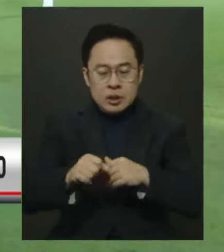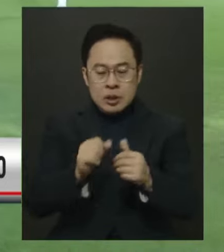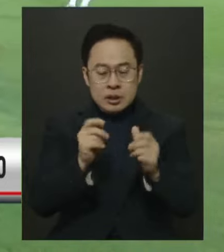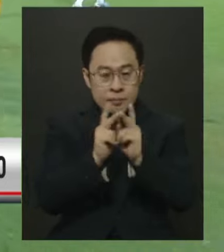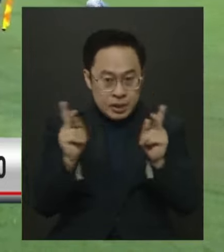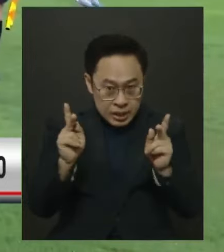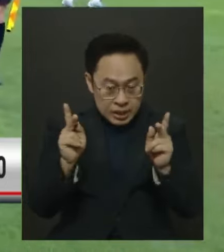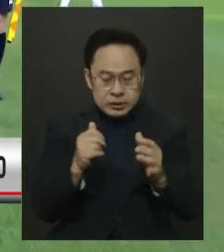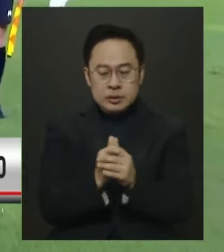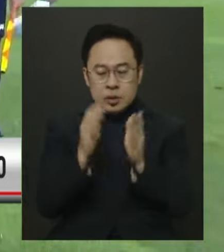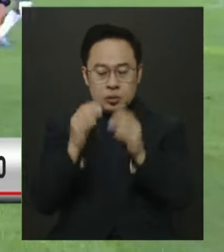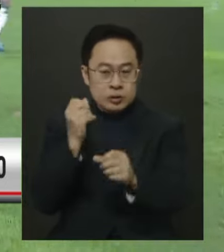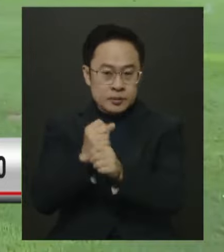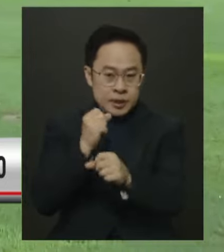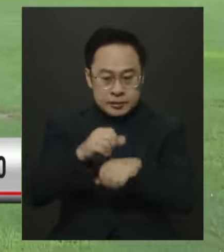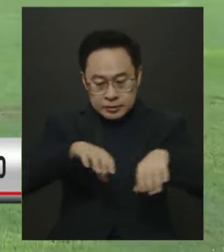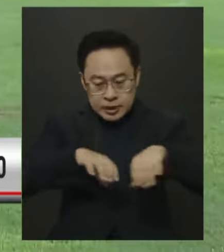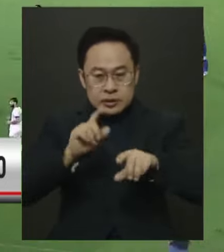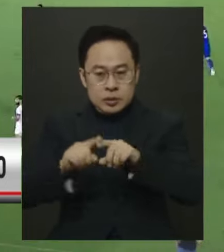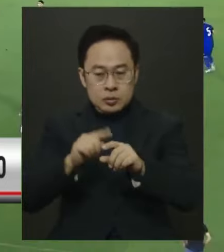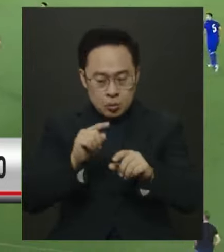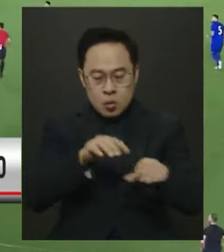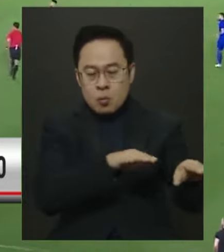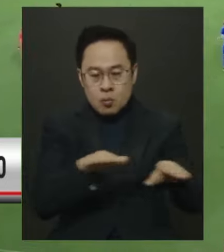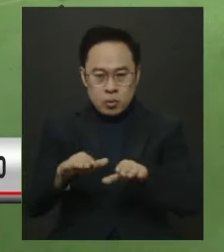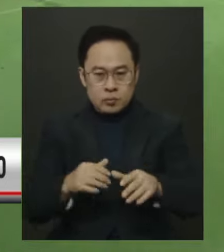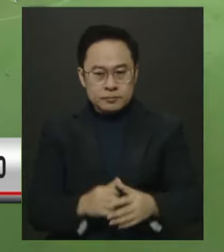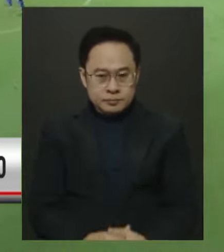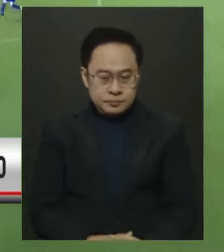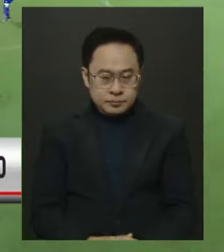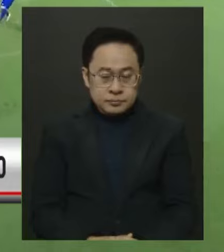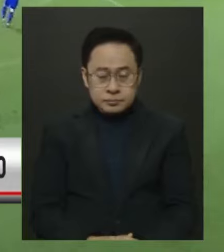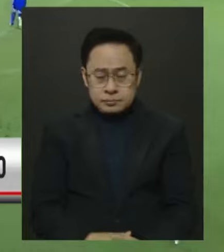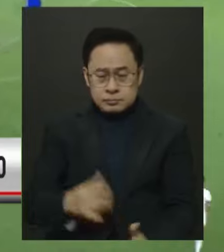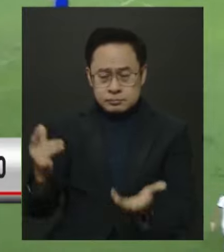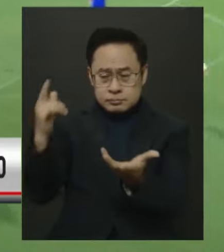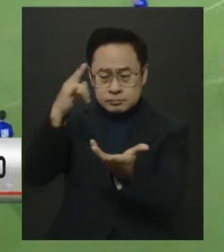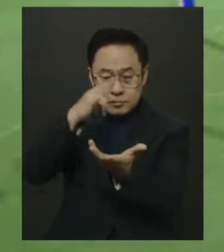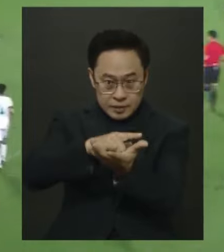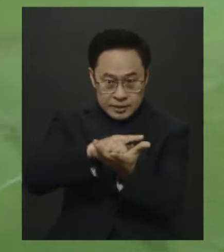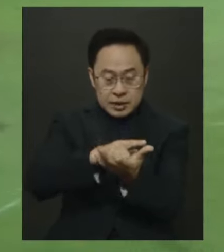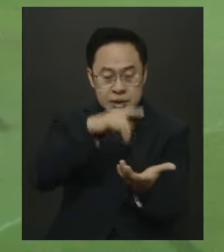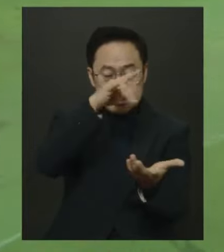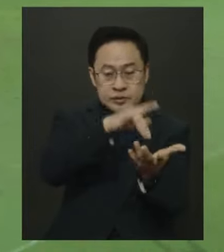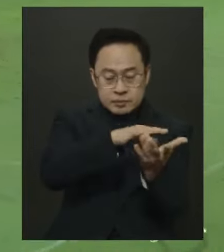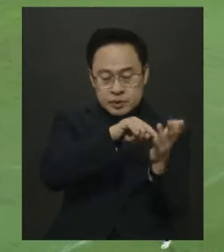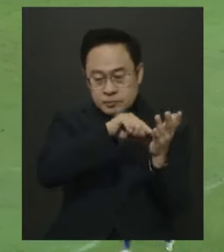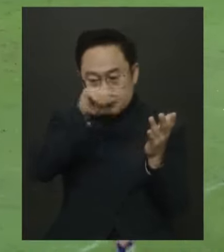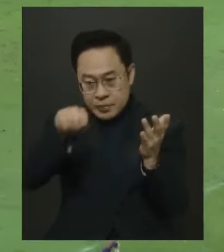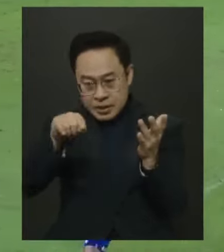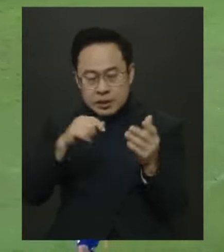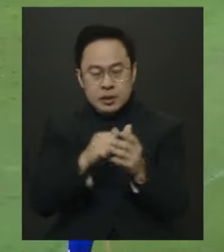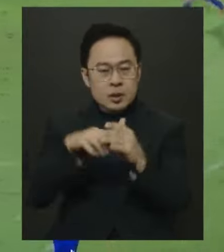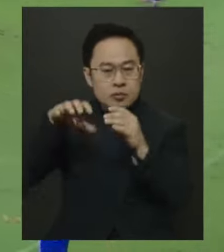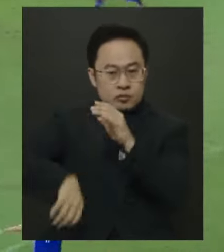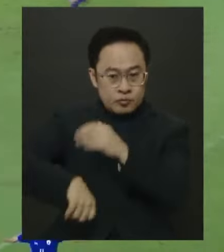ดสินและเจ้าหน้าที่ฝ่ายจัดการแข่งขันการเดินทางจากสนามบินนานาชาติและสนามบินในประเทศที่อยู่ไม่ห่